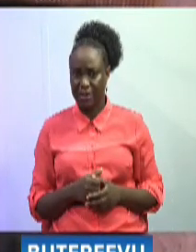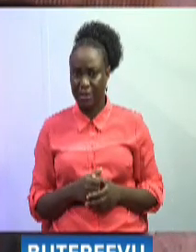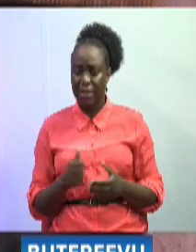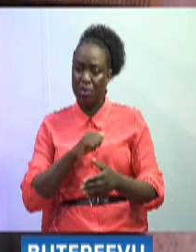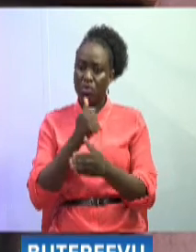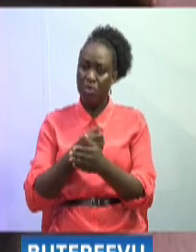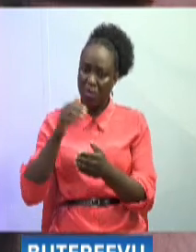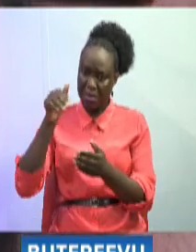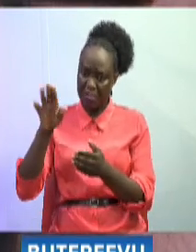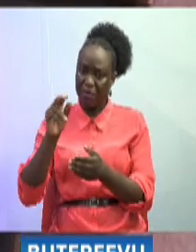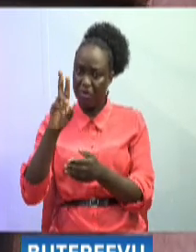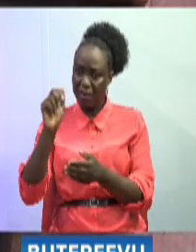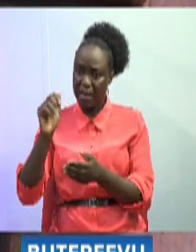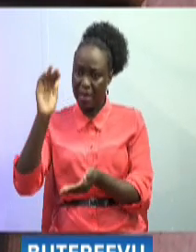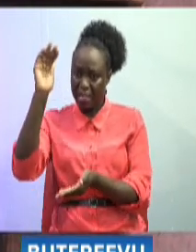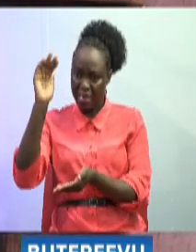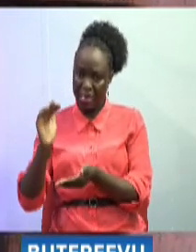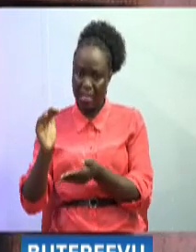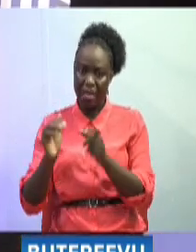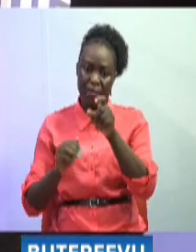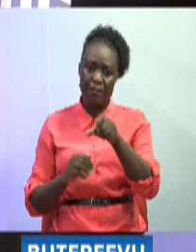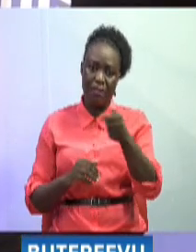okubanga busalibwawo omuntu